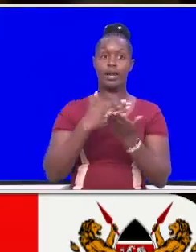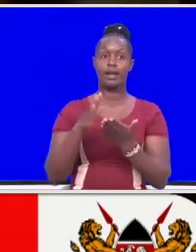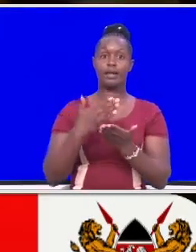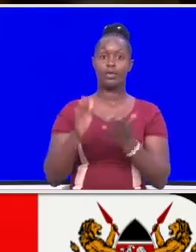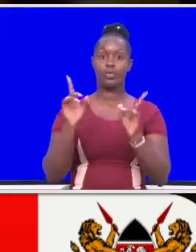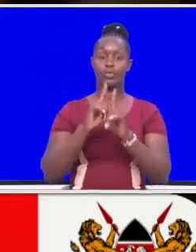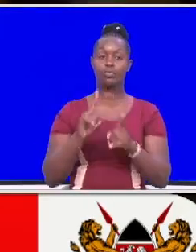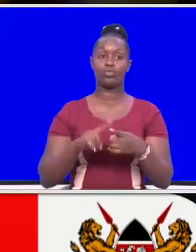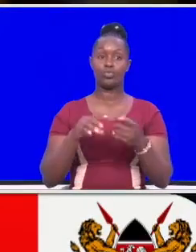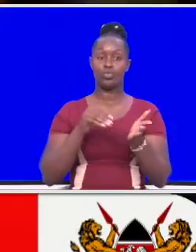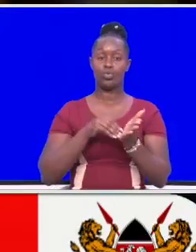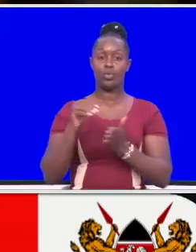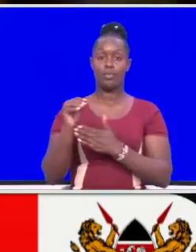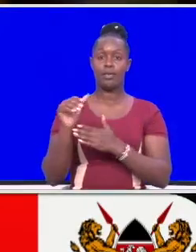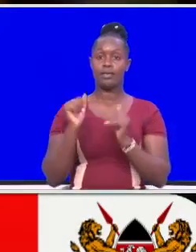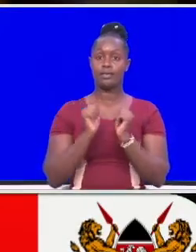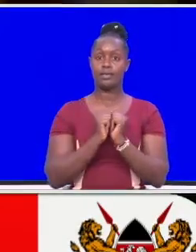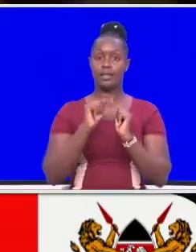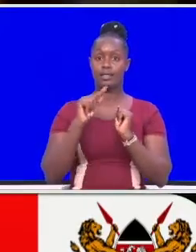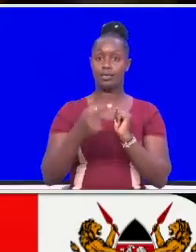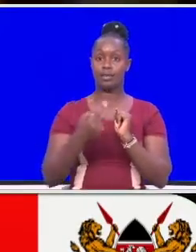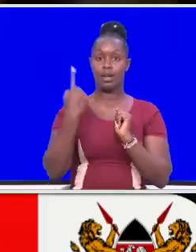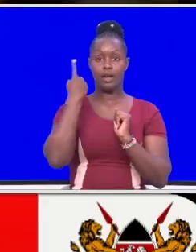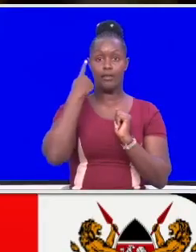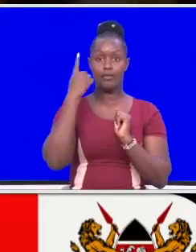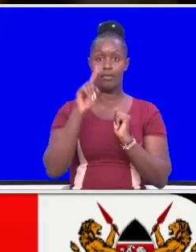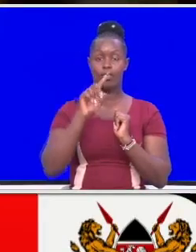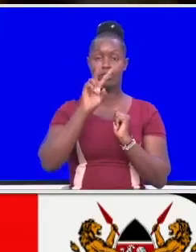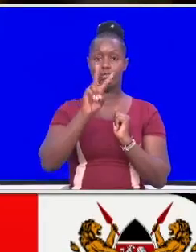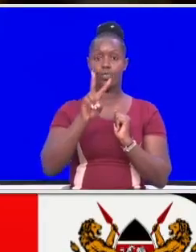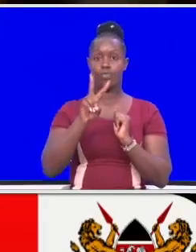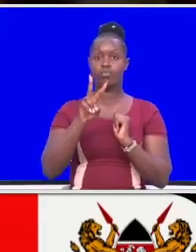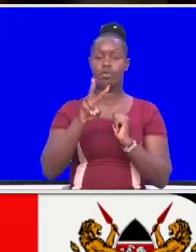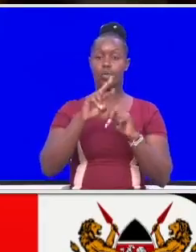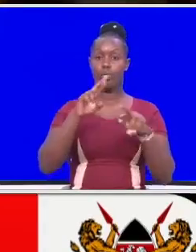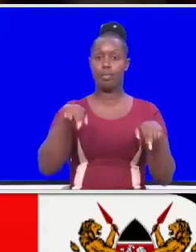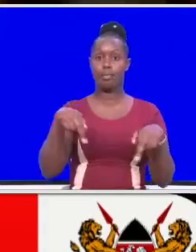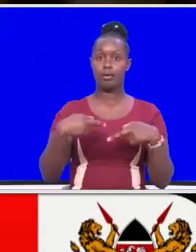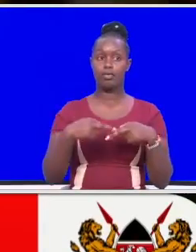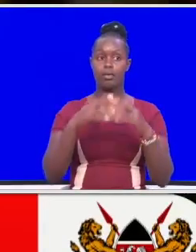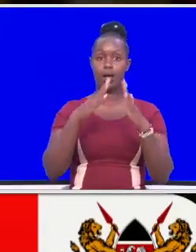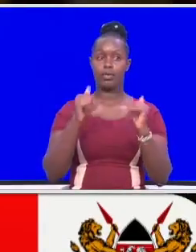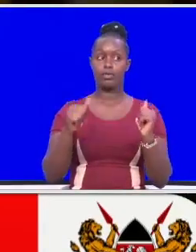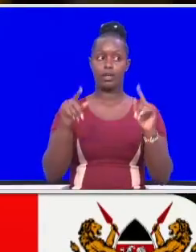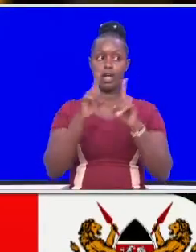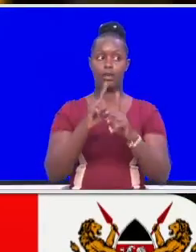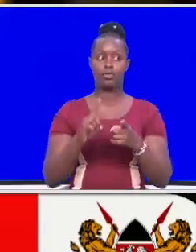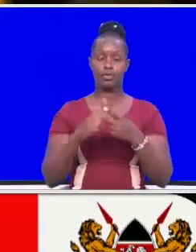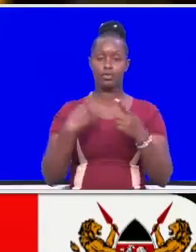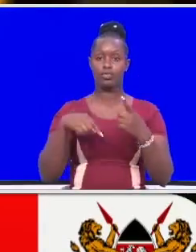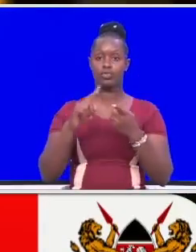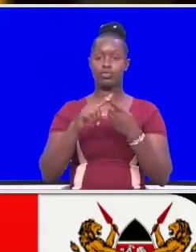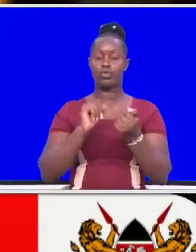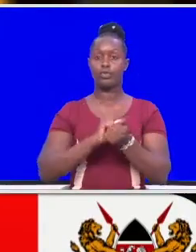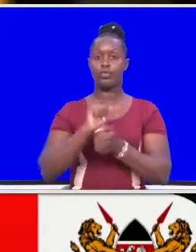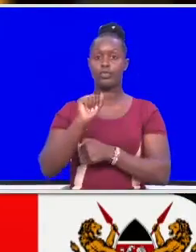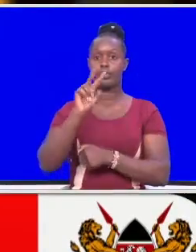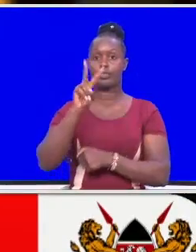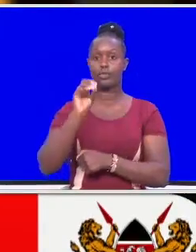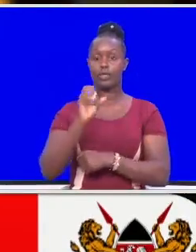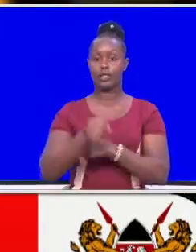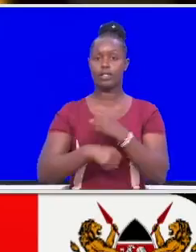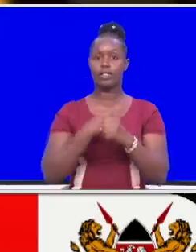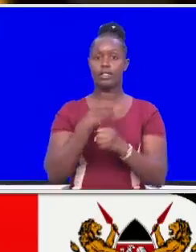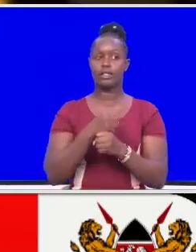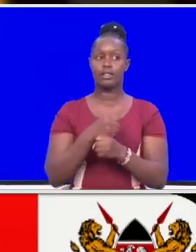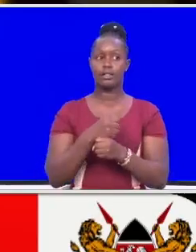pay 10,000 for a two-bedroomed house, and in 15, 20 years, the house belongs